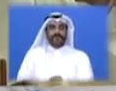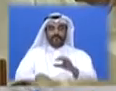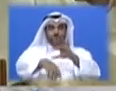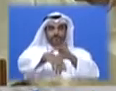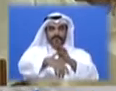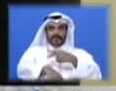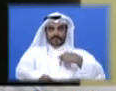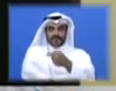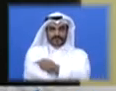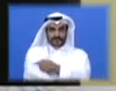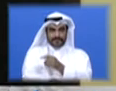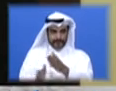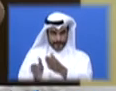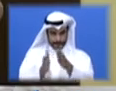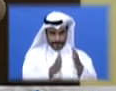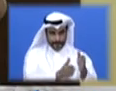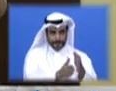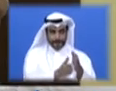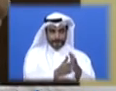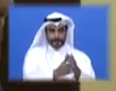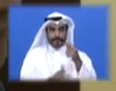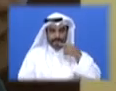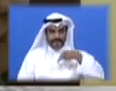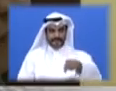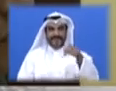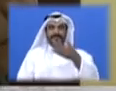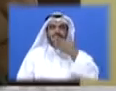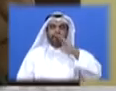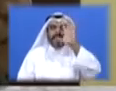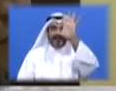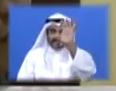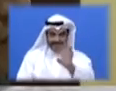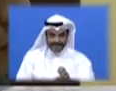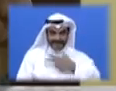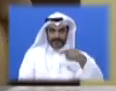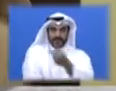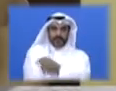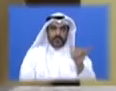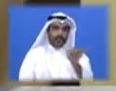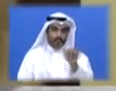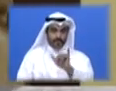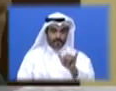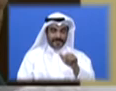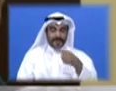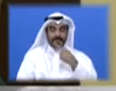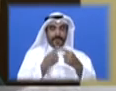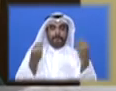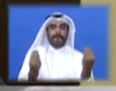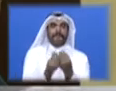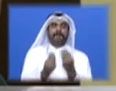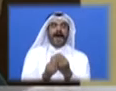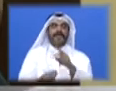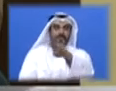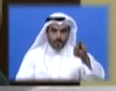الأطباء. في غبقتهم الجمعية الطبية في يعني جانب اجتماعي مهم نقضي مع بعض أخوة